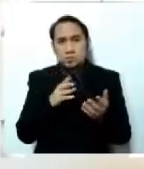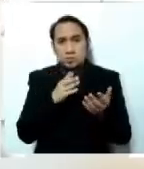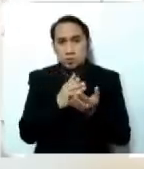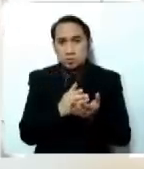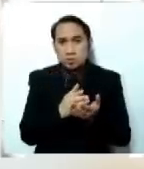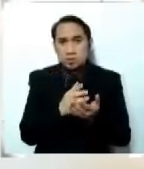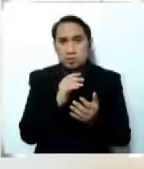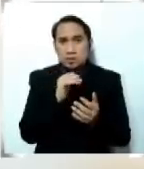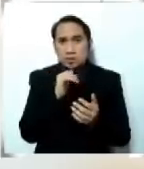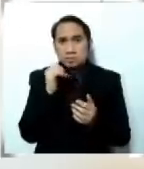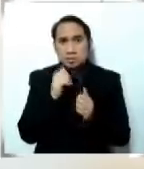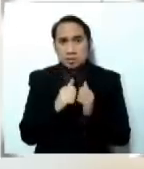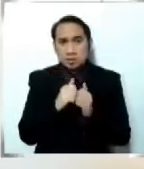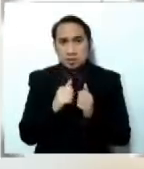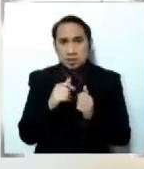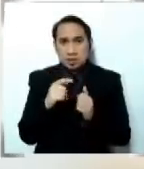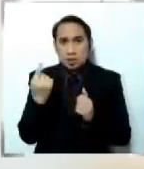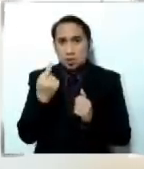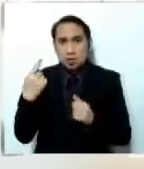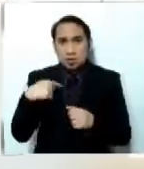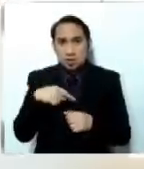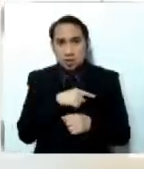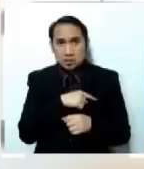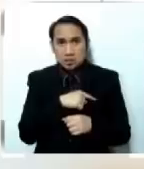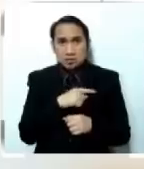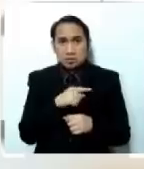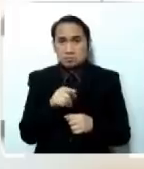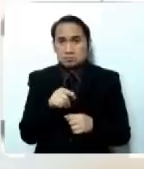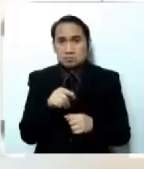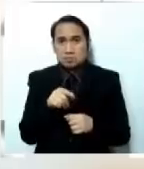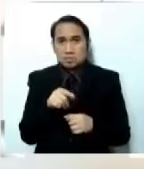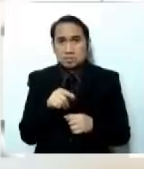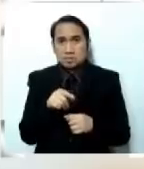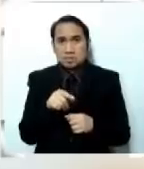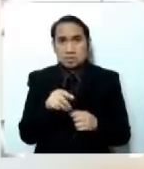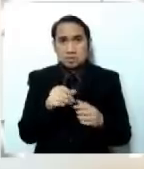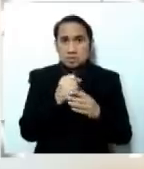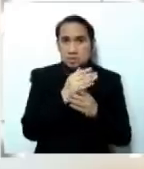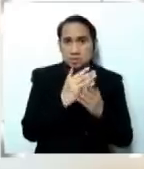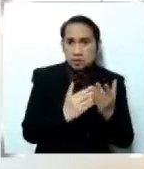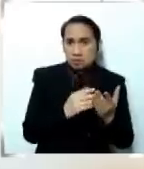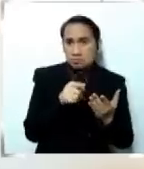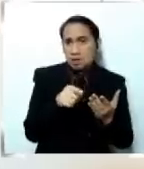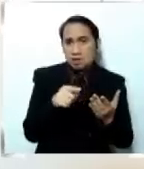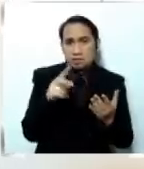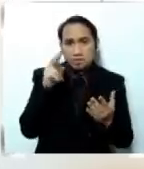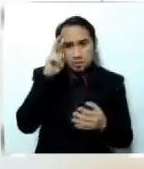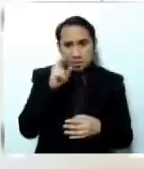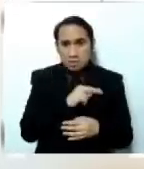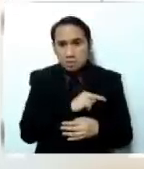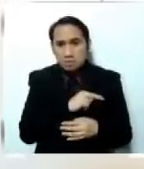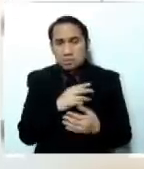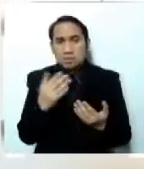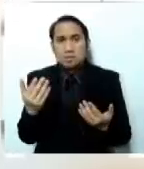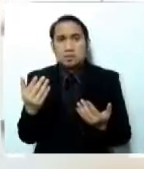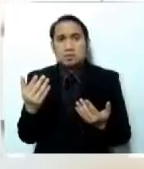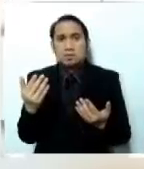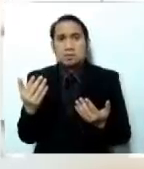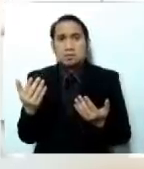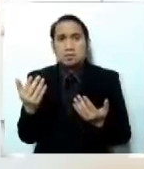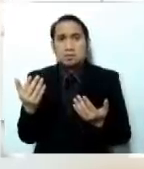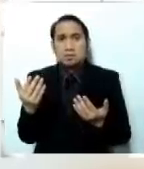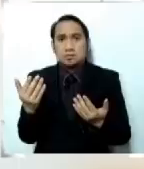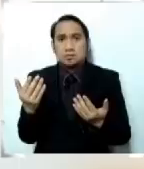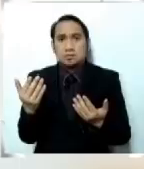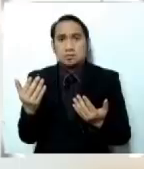nandyan. Yung one star na yan ay Vietnamese positions yan. 14 na nasa loob ng EEZ natin.